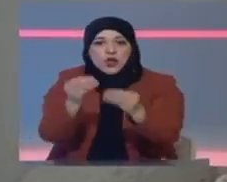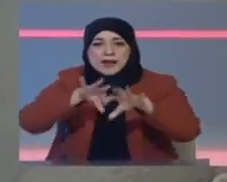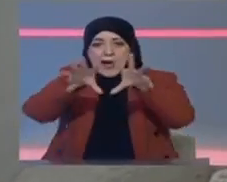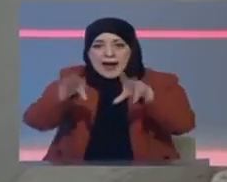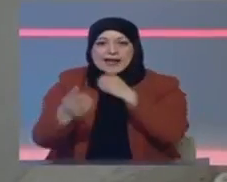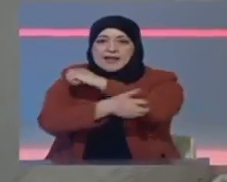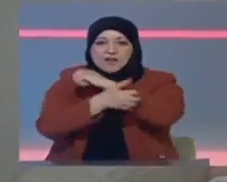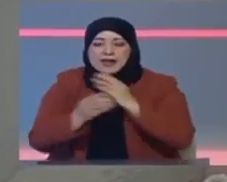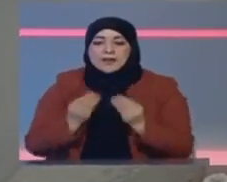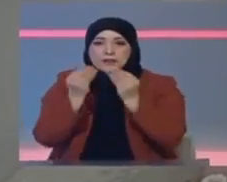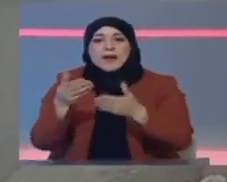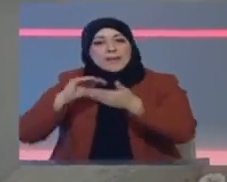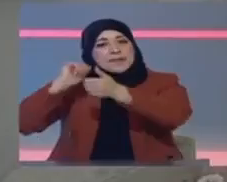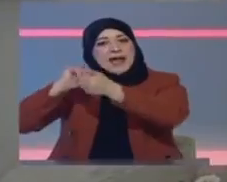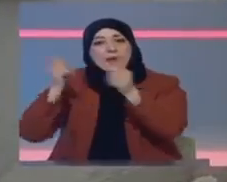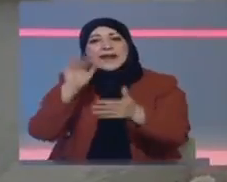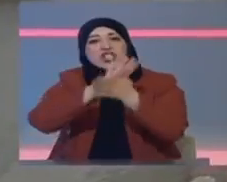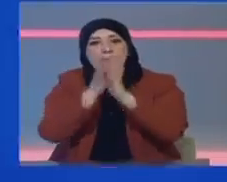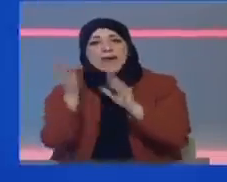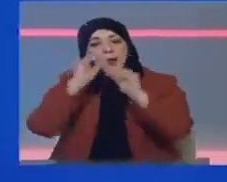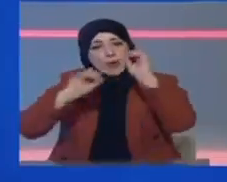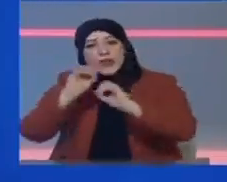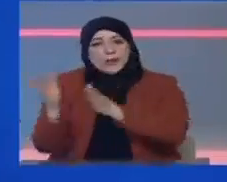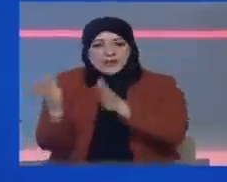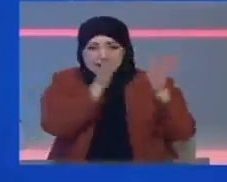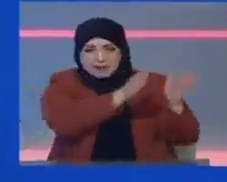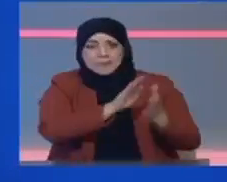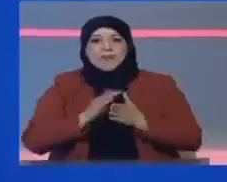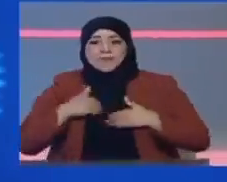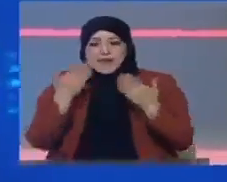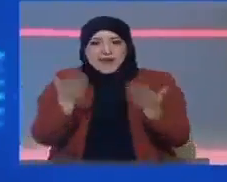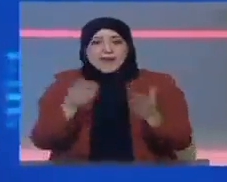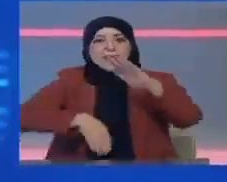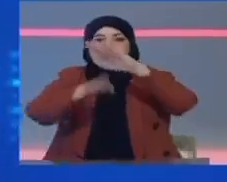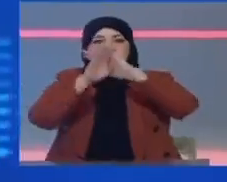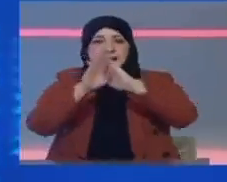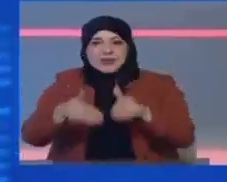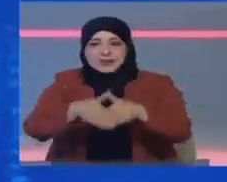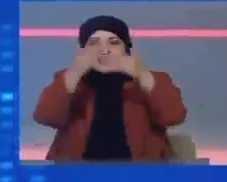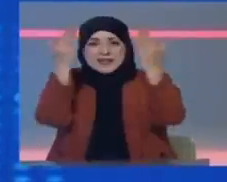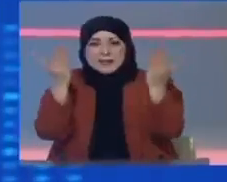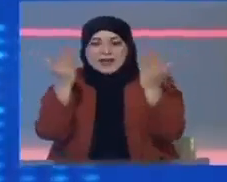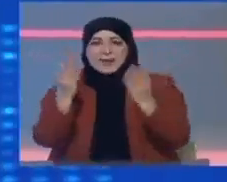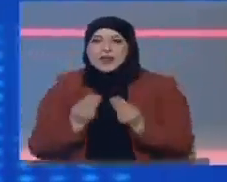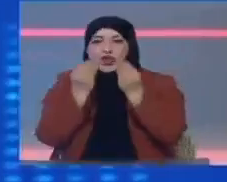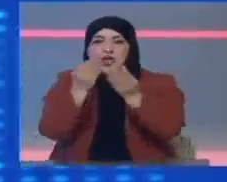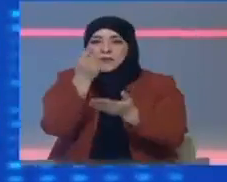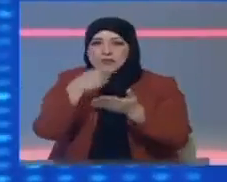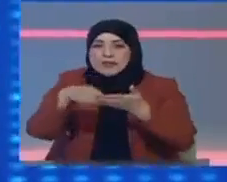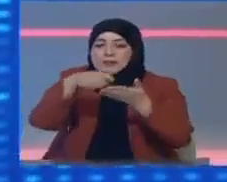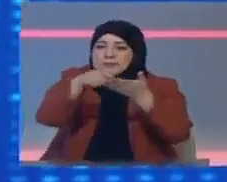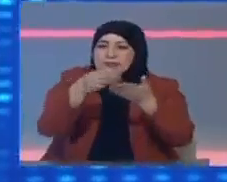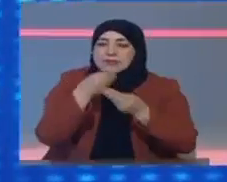بالتعاون مع المجتمع المدني هذا وانطلق بدايه من صباح اليوم صرف المساعدات الاجتماعيه